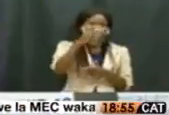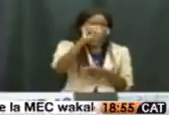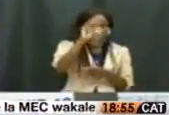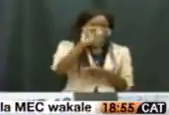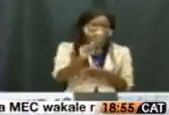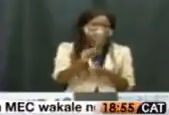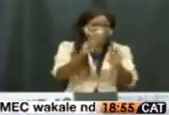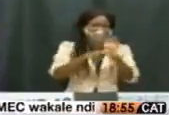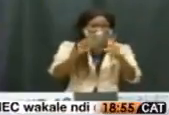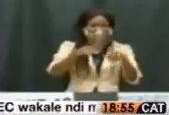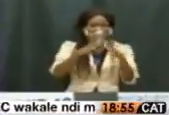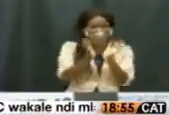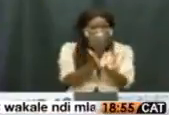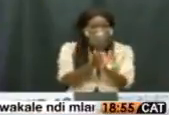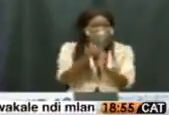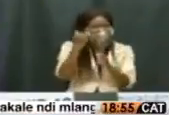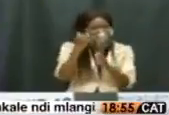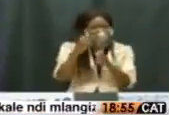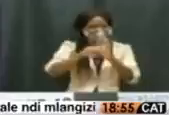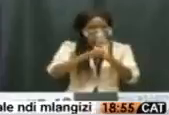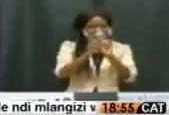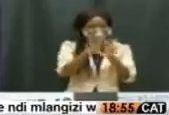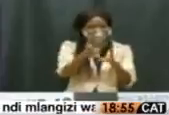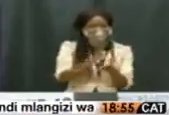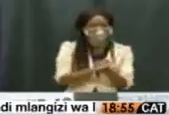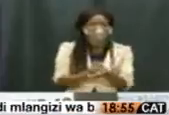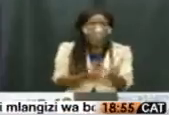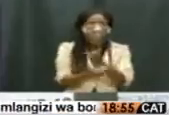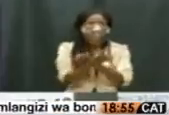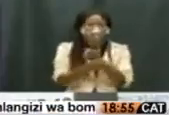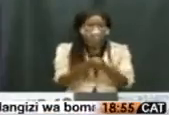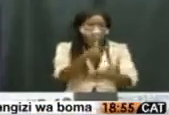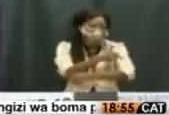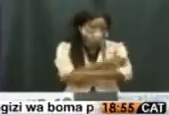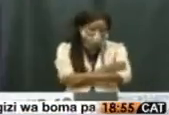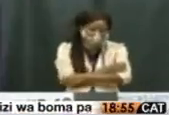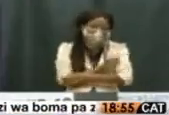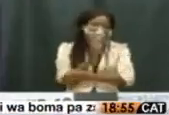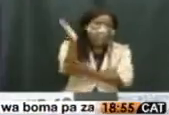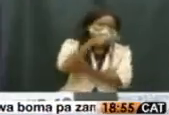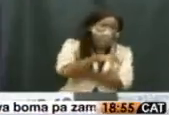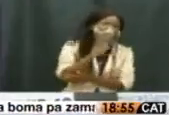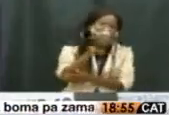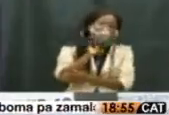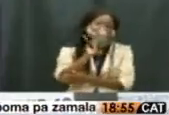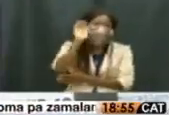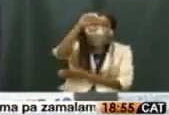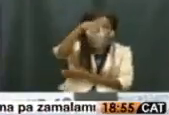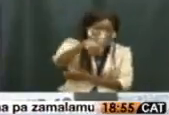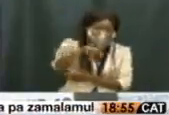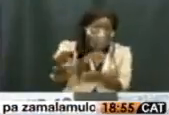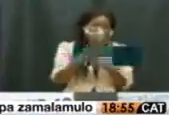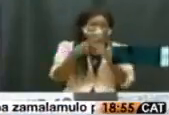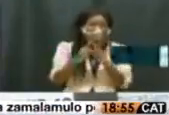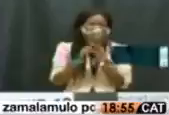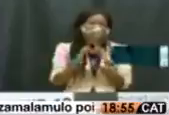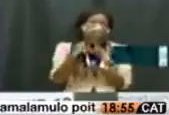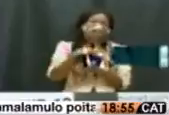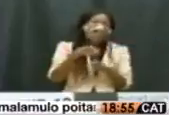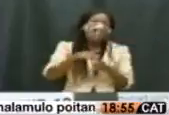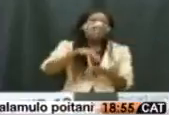kufotokoza zakatemera wa COVID-19 hatsindika kuti katemera amene abwera mawa komaso akabwera boma